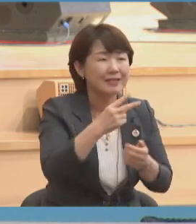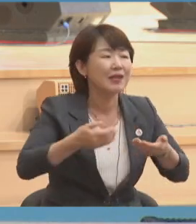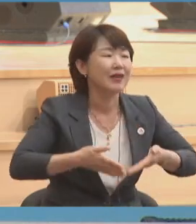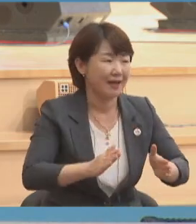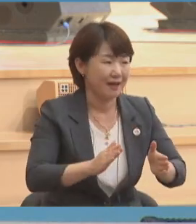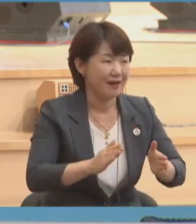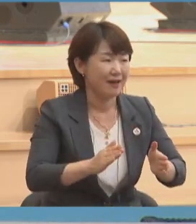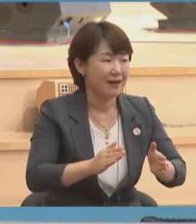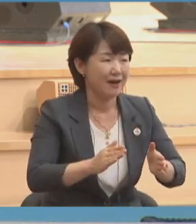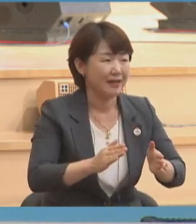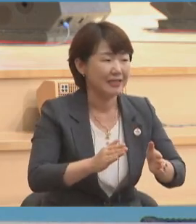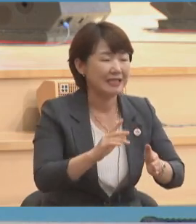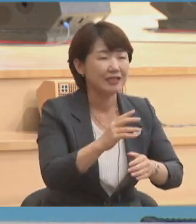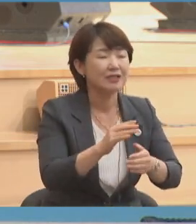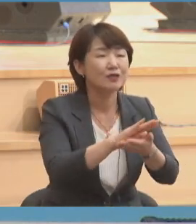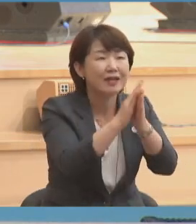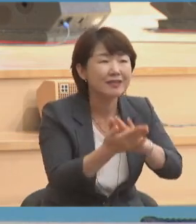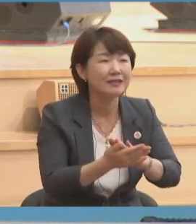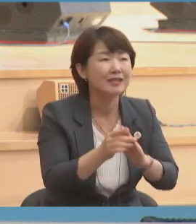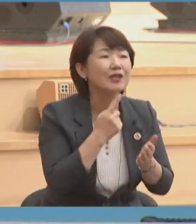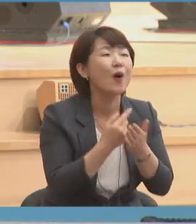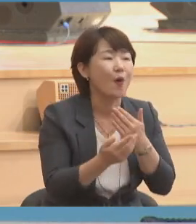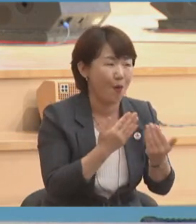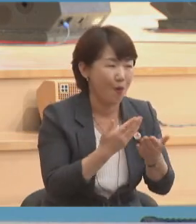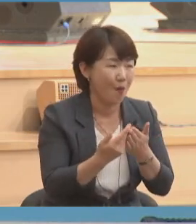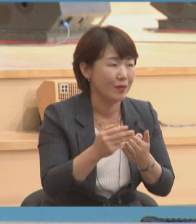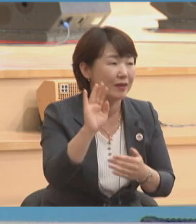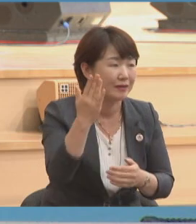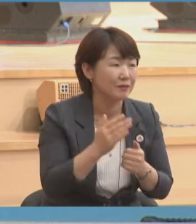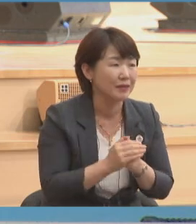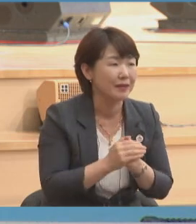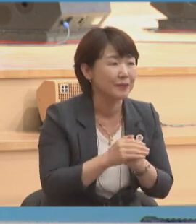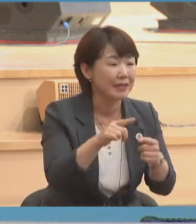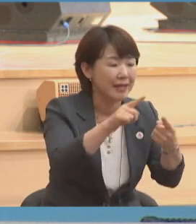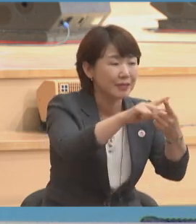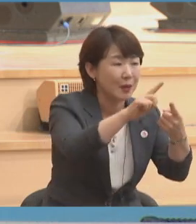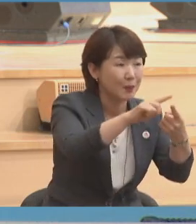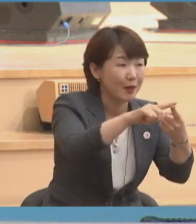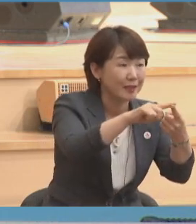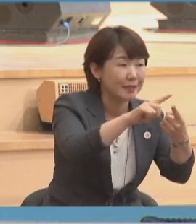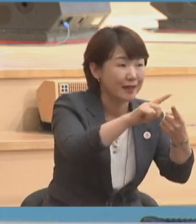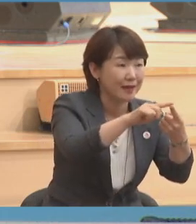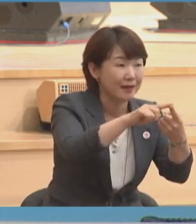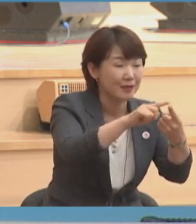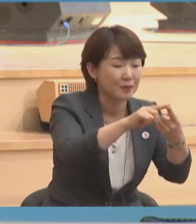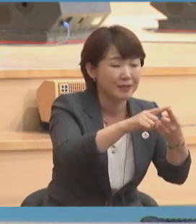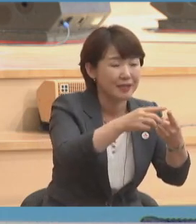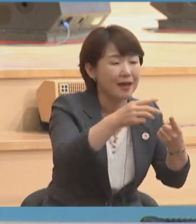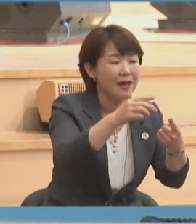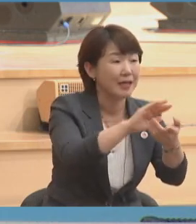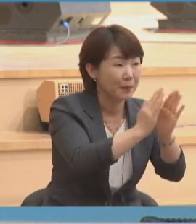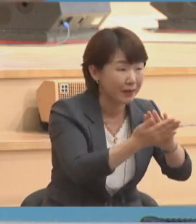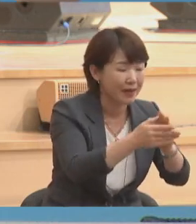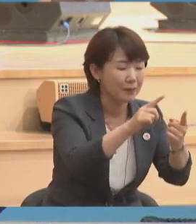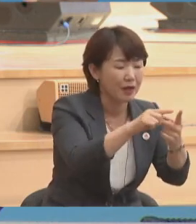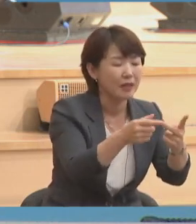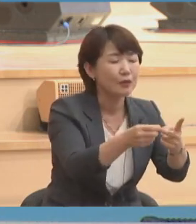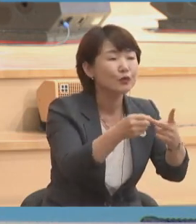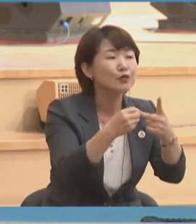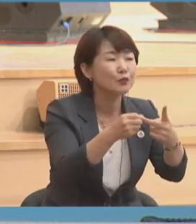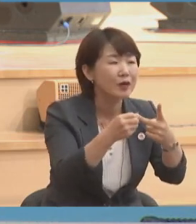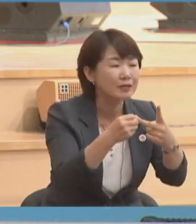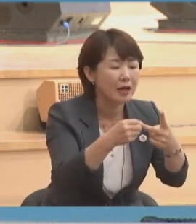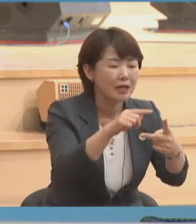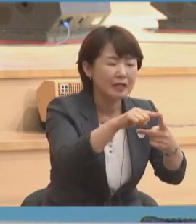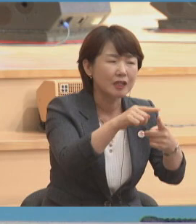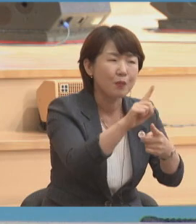체인지를 경험하죠. 이게 첫 번째 레디컬 체인지라면 두 번째 레디컬 체인지도 있는데, 첫 번째는